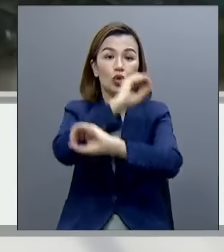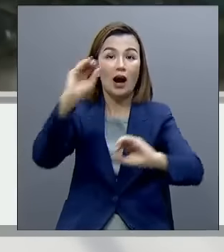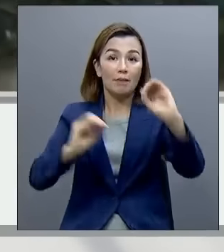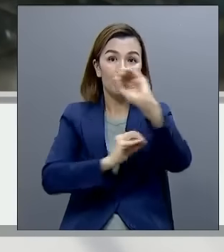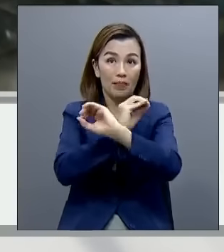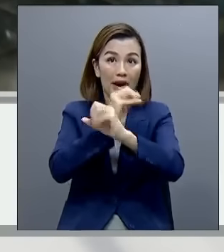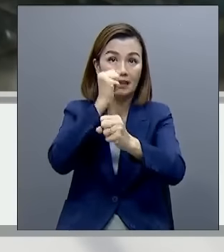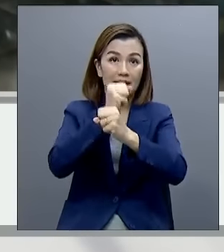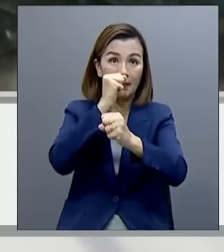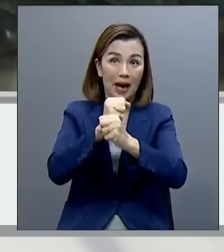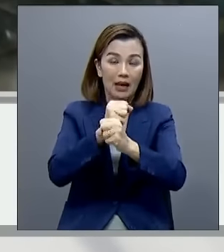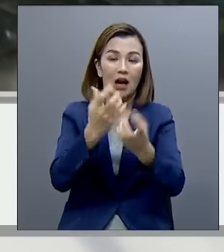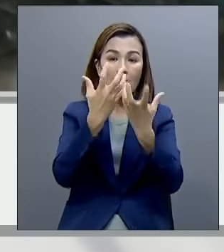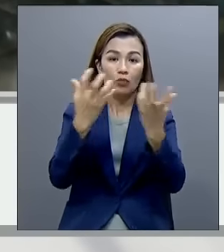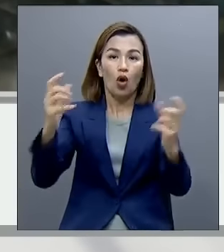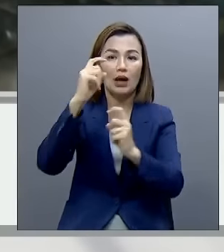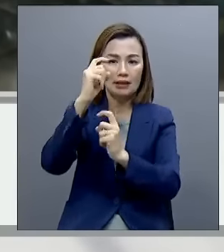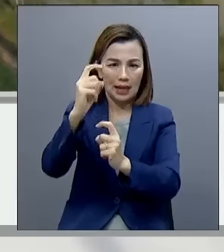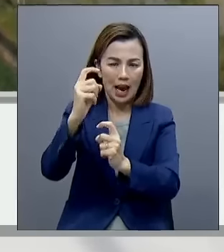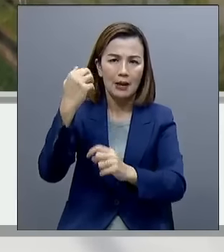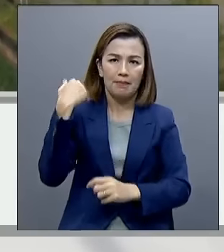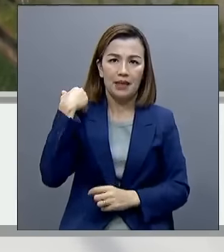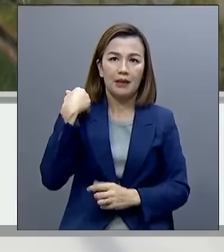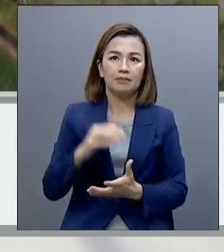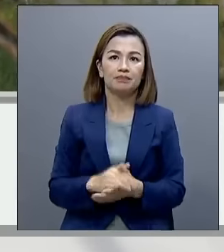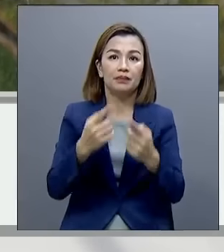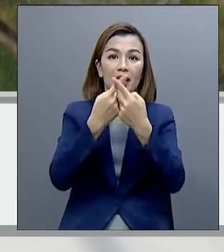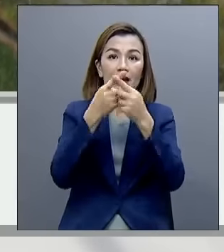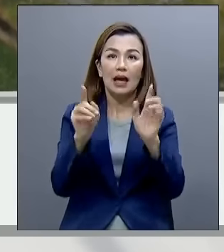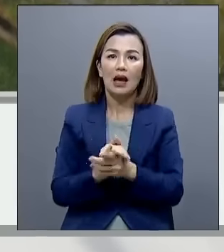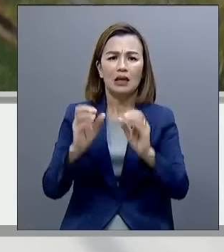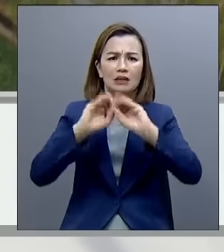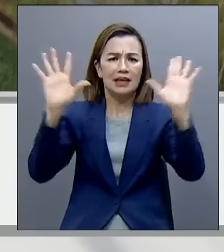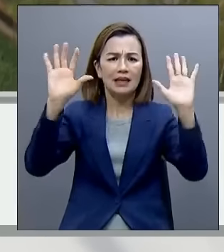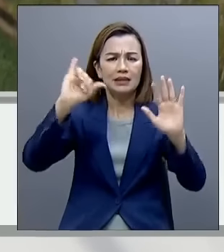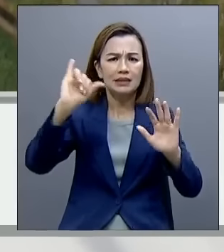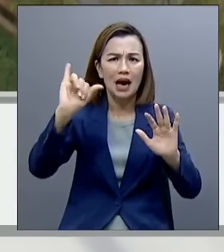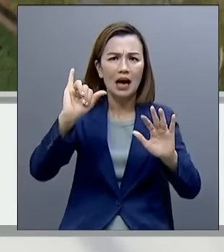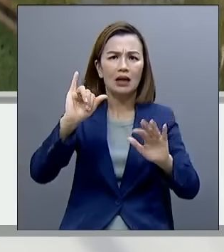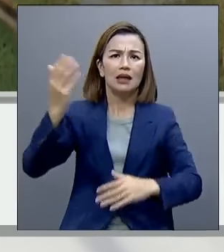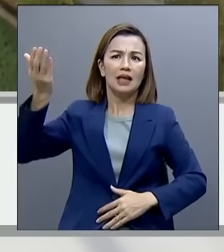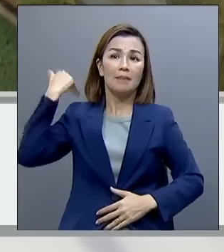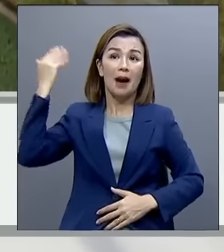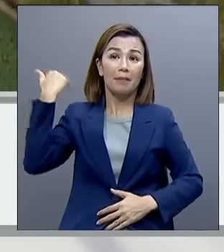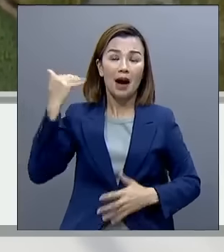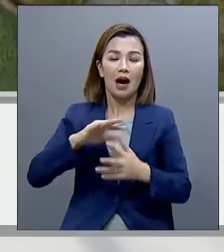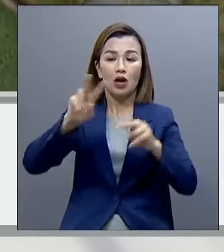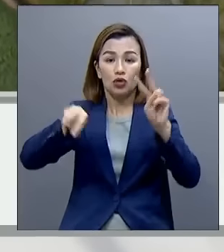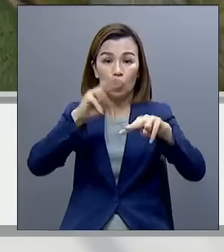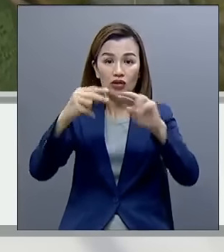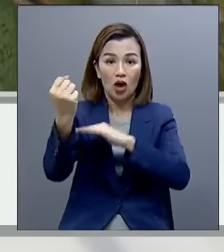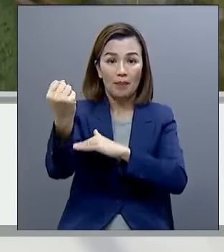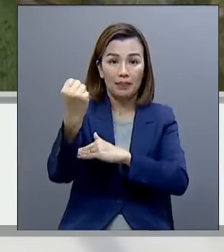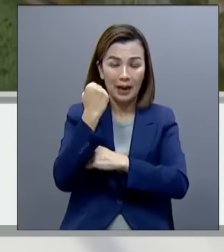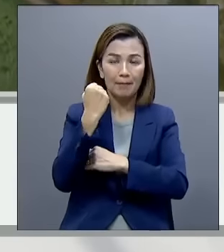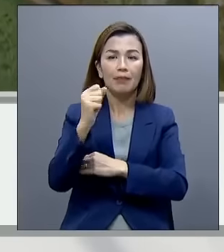าทำงานเกี่ยวกับวัตถุอันตรายอยู่แล้วนะคะแต่ทีนี้ไม่ชัดเจนเหมือนกันว่าที่ผ่านมาเนี่ยมีการตรวจสอบเข้มงวดมากน้อยแ